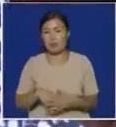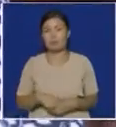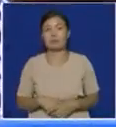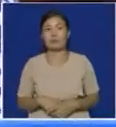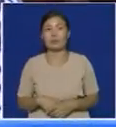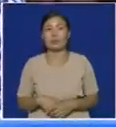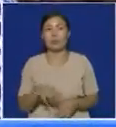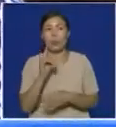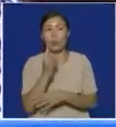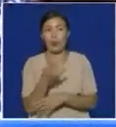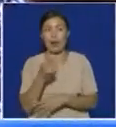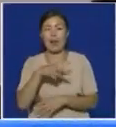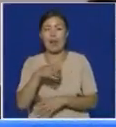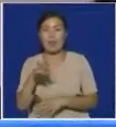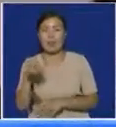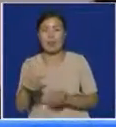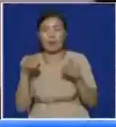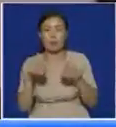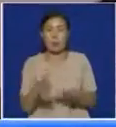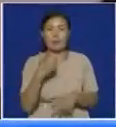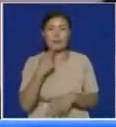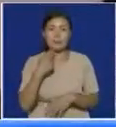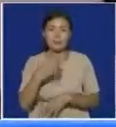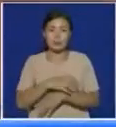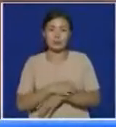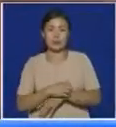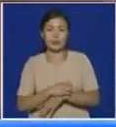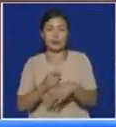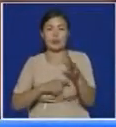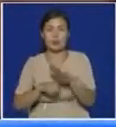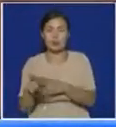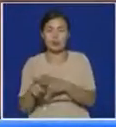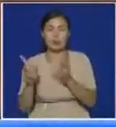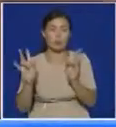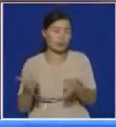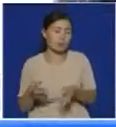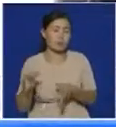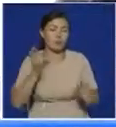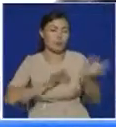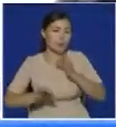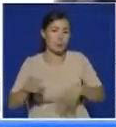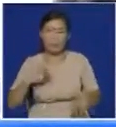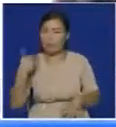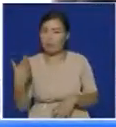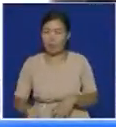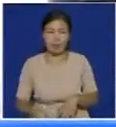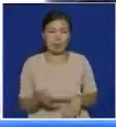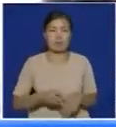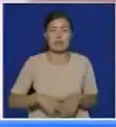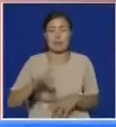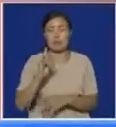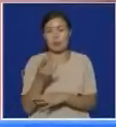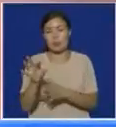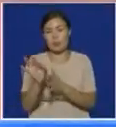маленькая алина коже выступило красноватая сайту ребенок начал страдать от зубов мне лекарство не уколы не помогли ребенка